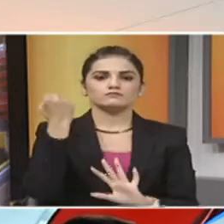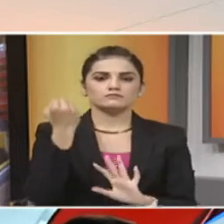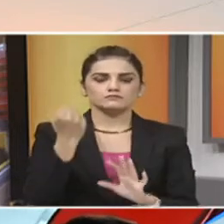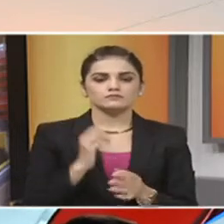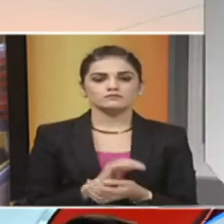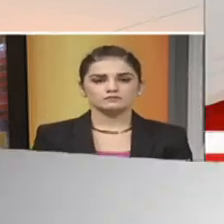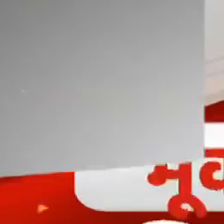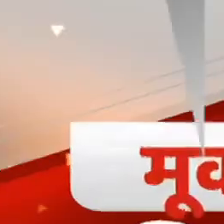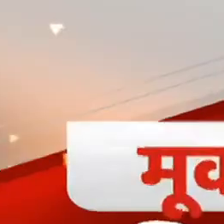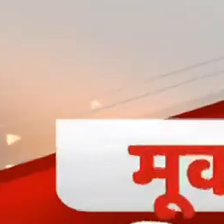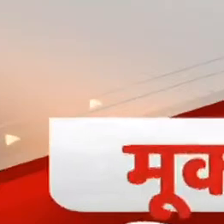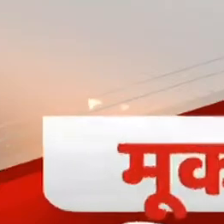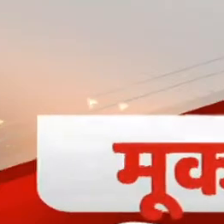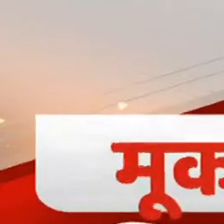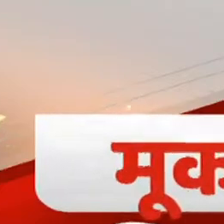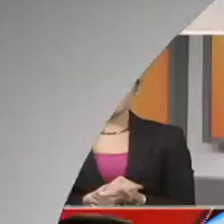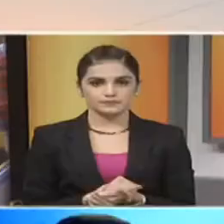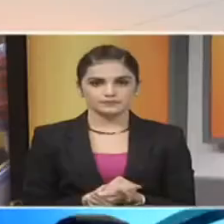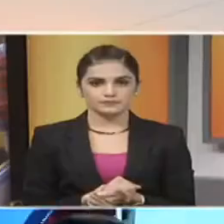है